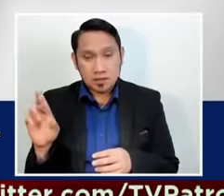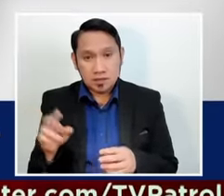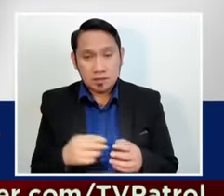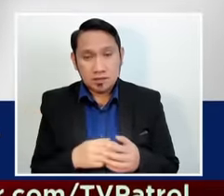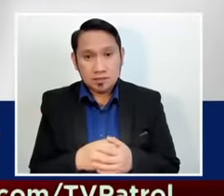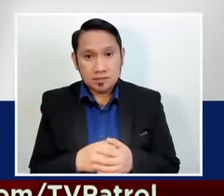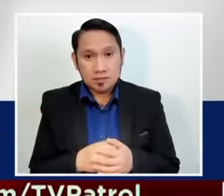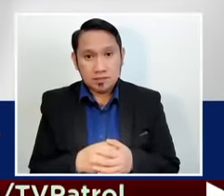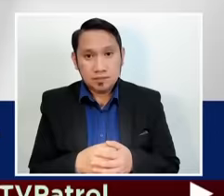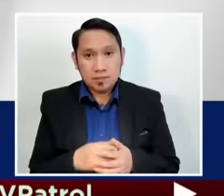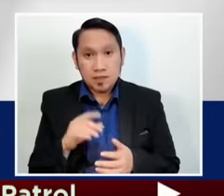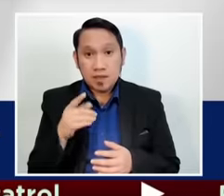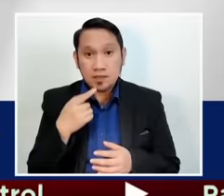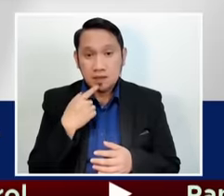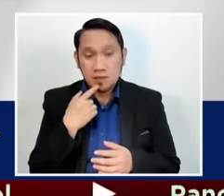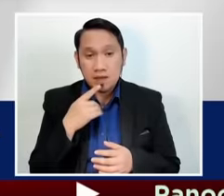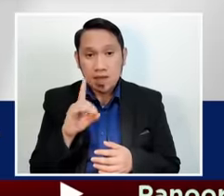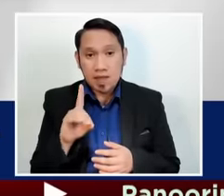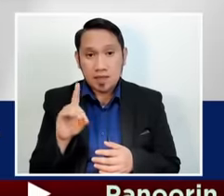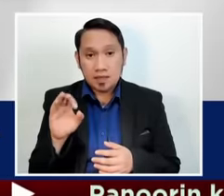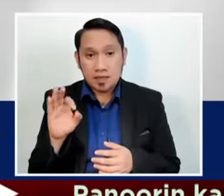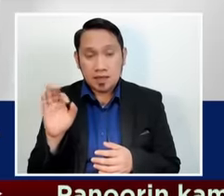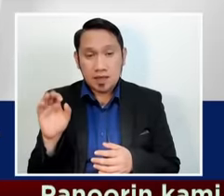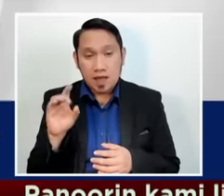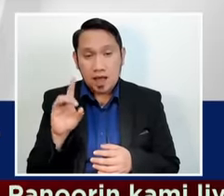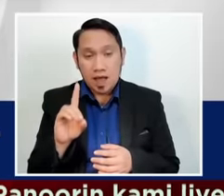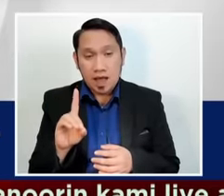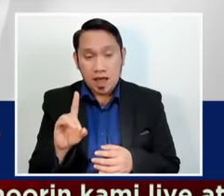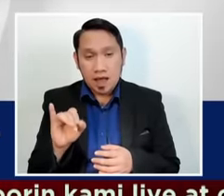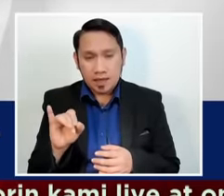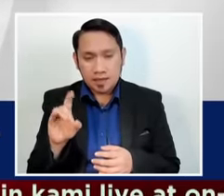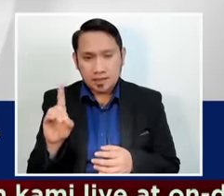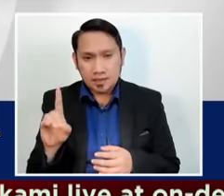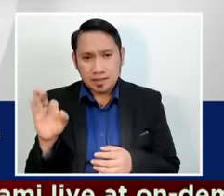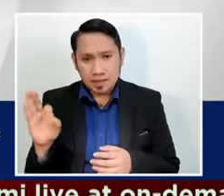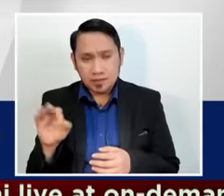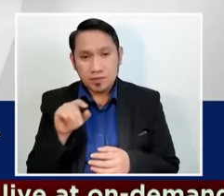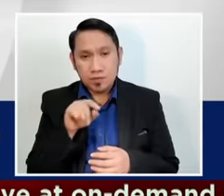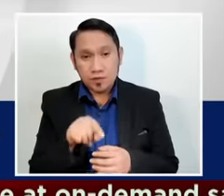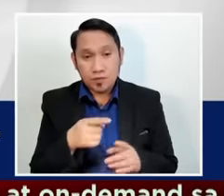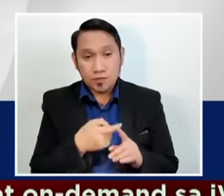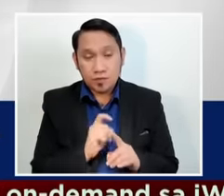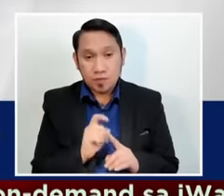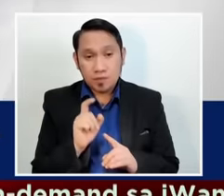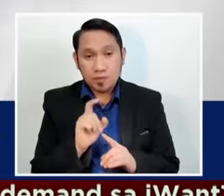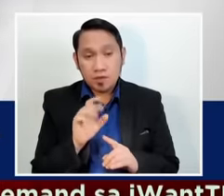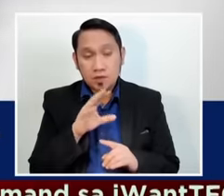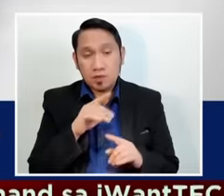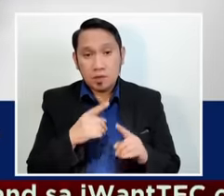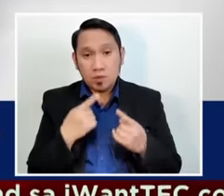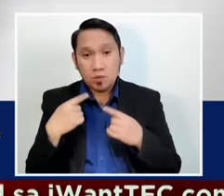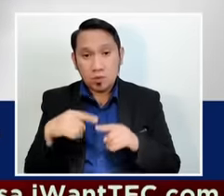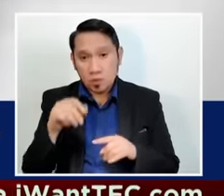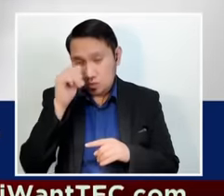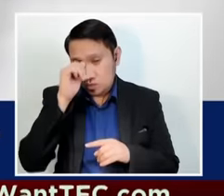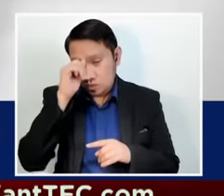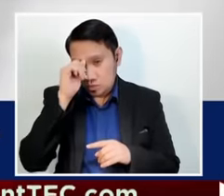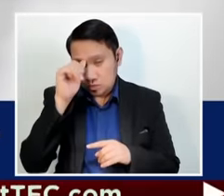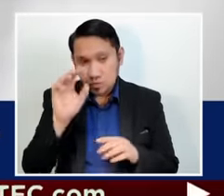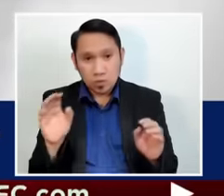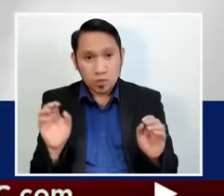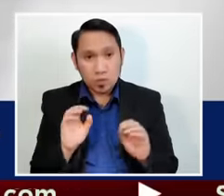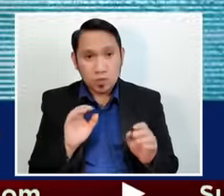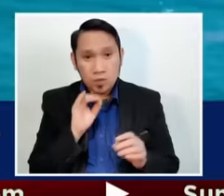o IDF, galing Turkey at papuntang India ang barko. Pero hindi ito Israeli ship at walang sakay na